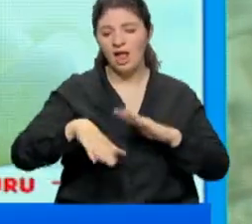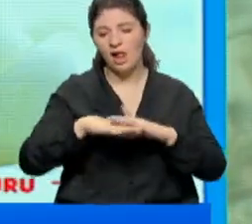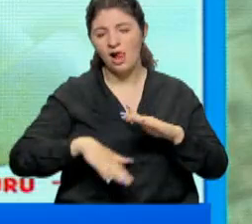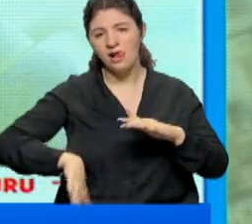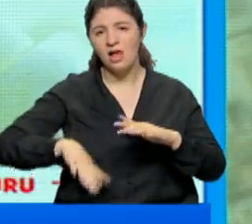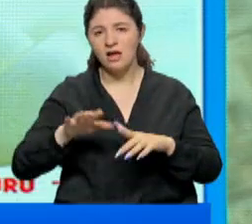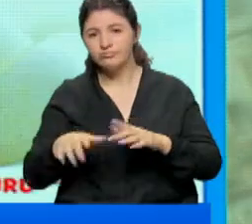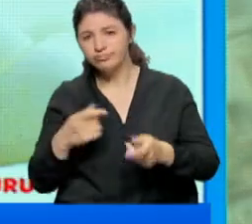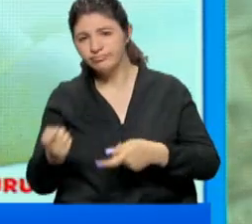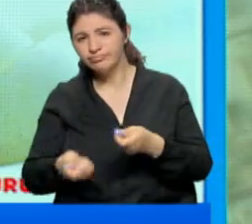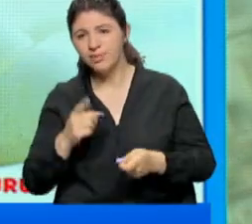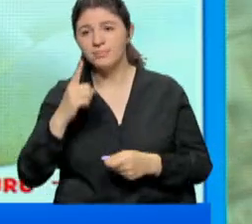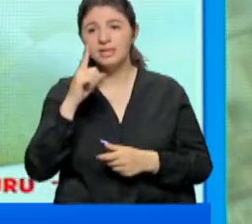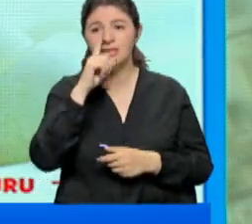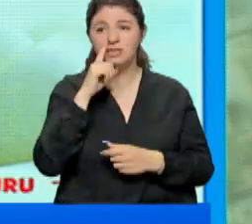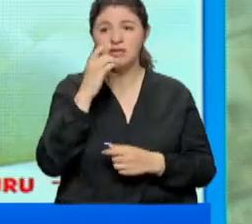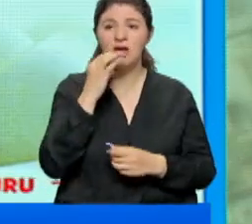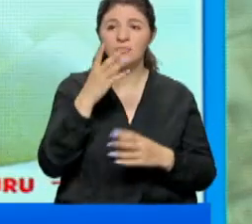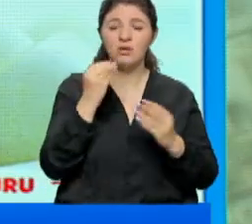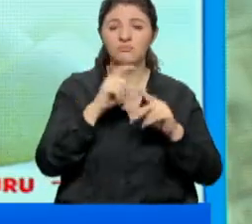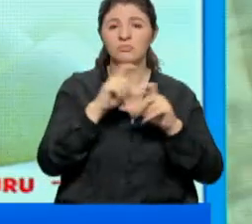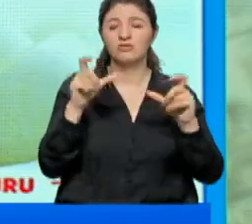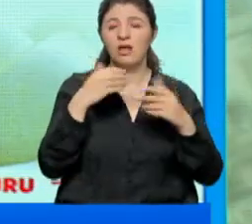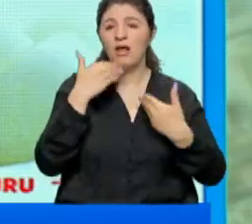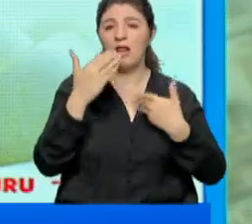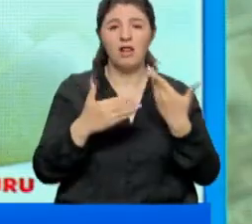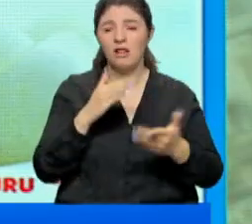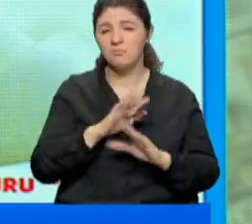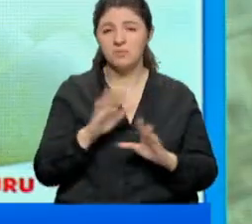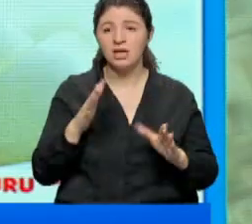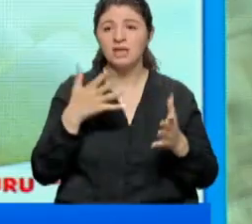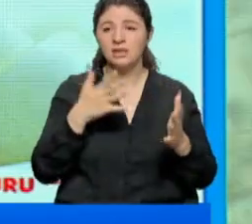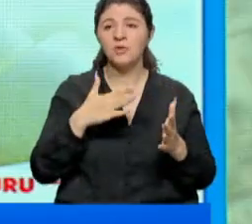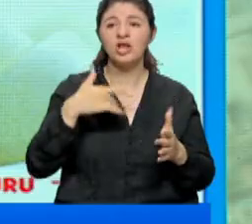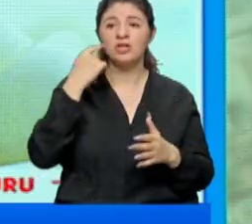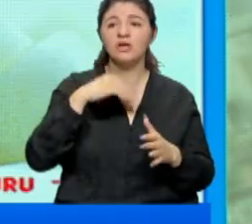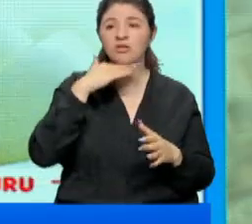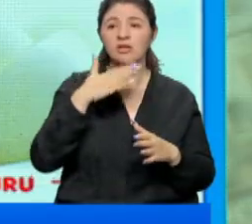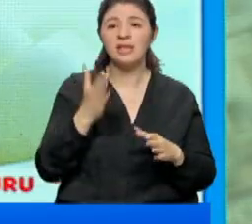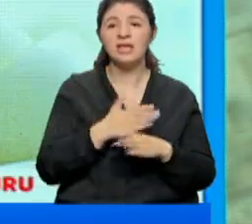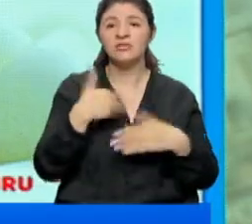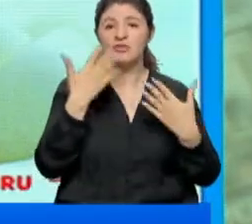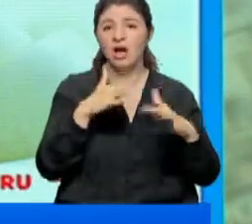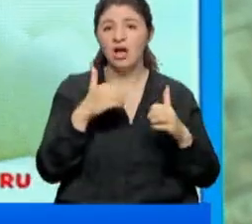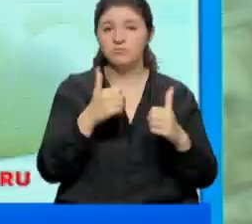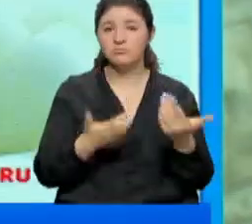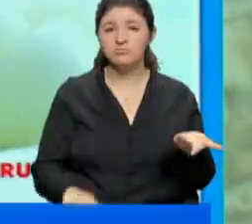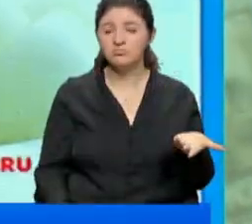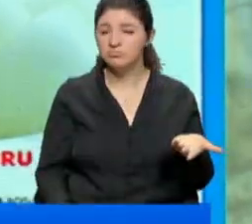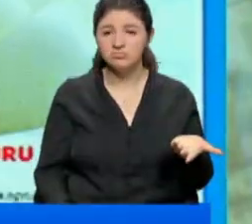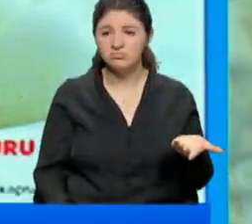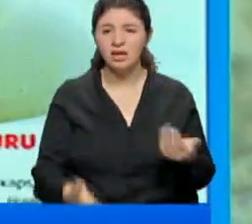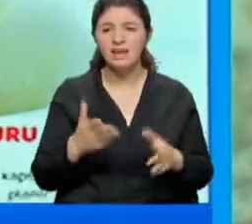altına yürüttüğü çalışmayı bir lisanda haber olarak kamuoyuna duyurmuştu depolar şeker doluyken neyini talatı